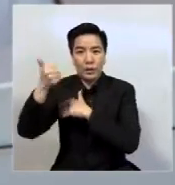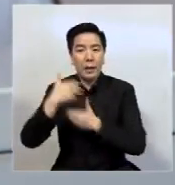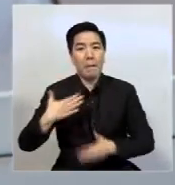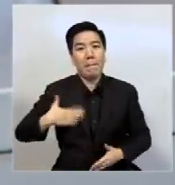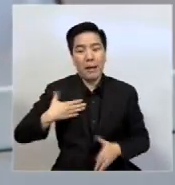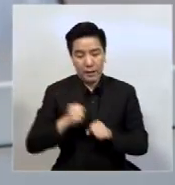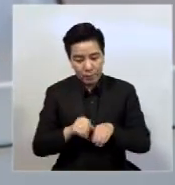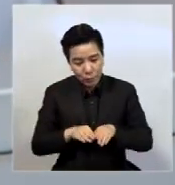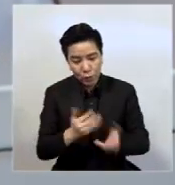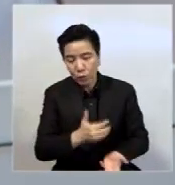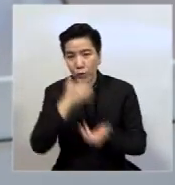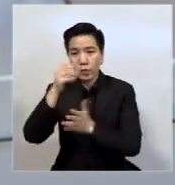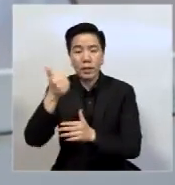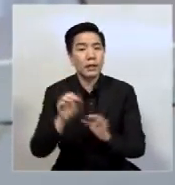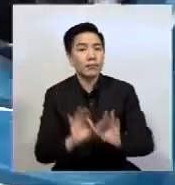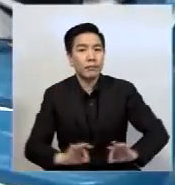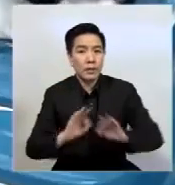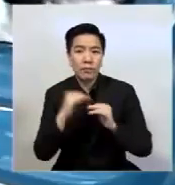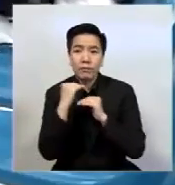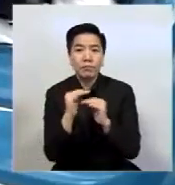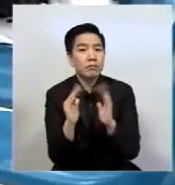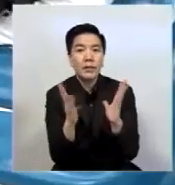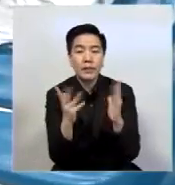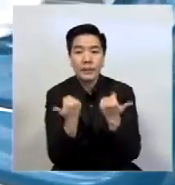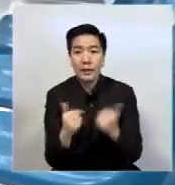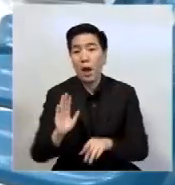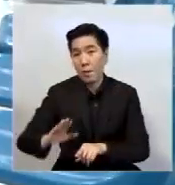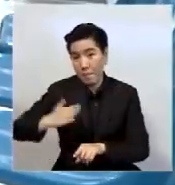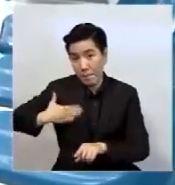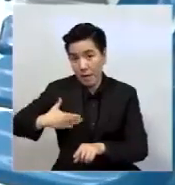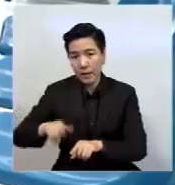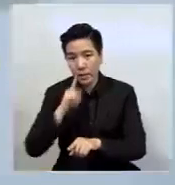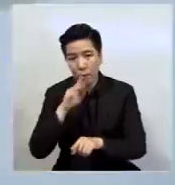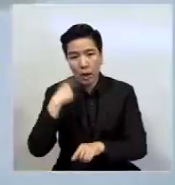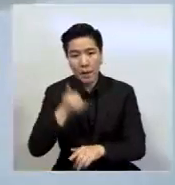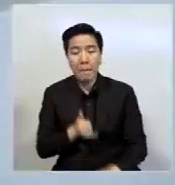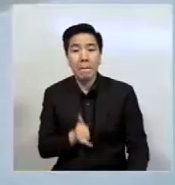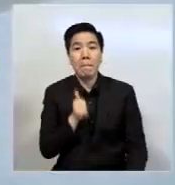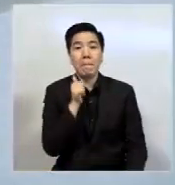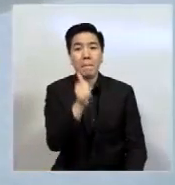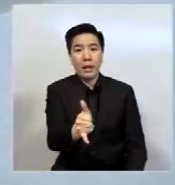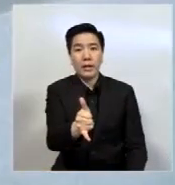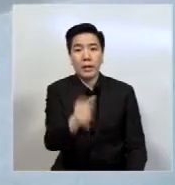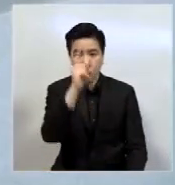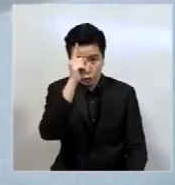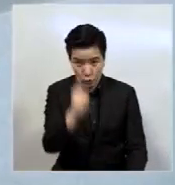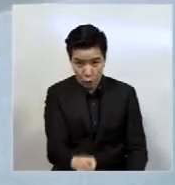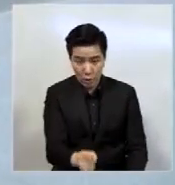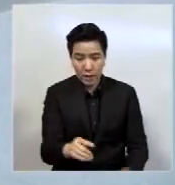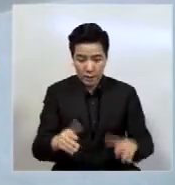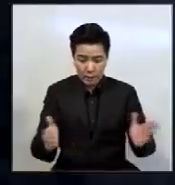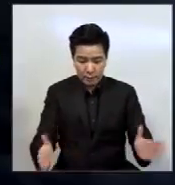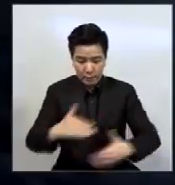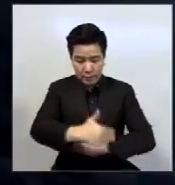าเนี่ยช่วยกันได ้ใช่แล้วก็ไม่จำกัดจำนวนด้วยเพียงแต่ว่าใครที่จะไปส่งของเหล่านี้นะคะไปถึงปุ๊บก่อนที่จะแพ็